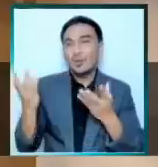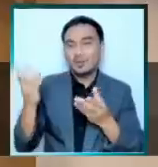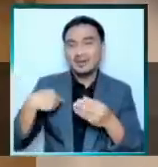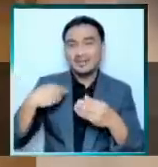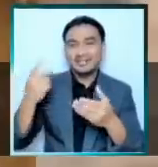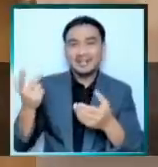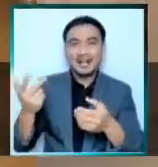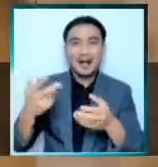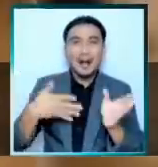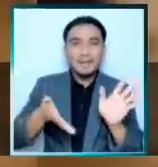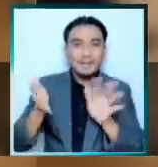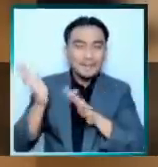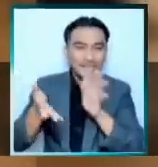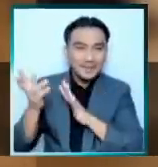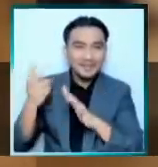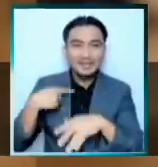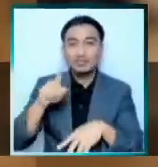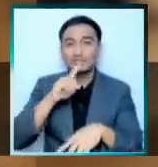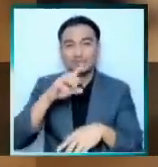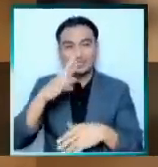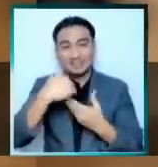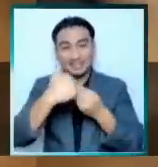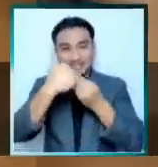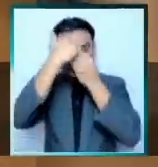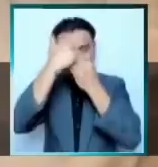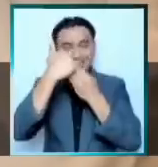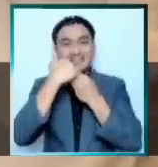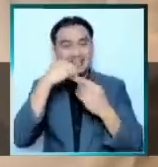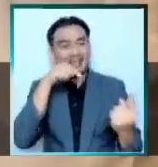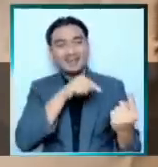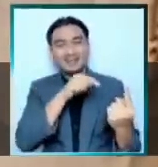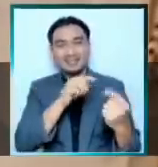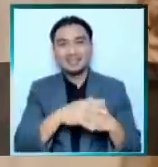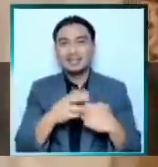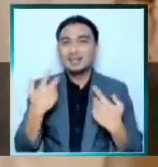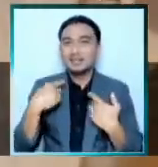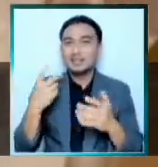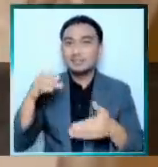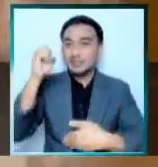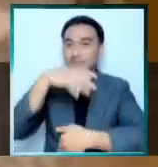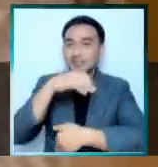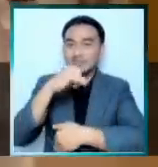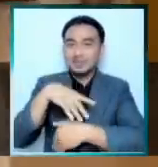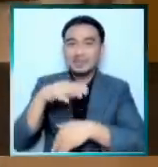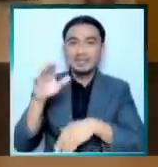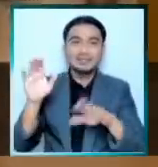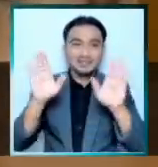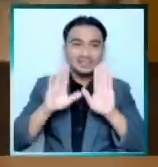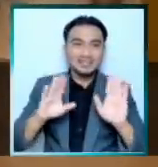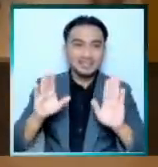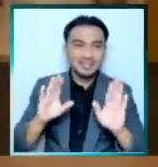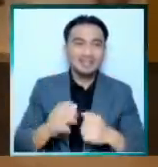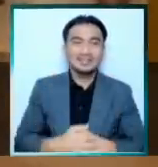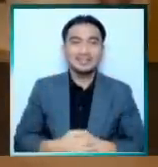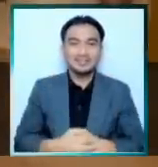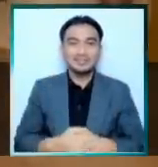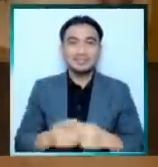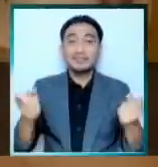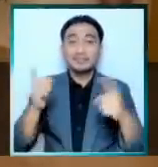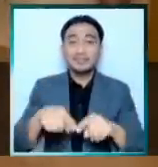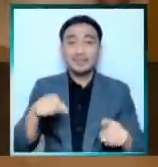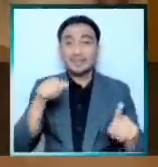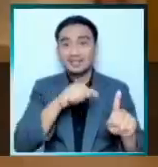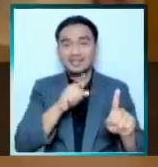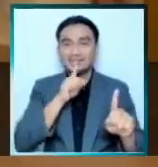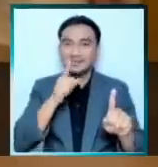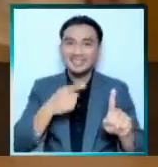mga ninang at shahin ni baby Joshua na bininyaga noong Linggo sa Saints Peter and Paul Cathedral. Kahit nga raw sila ay natawa sa reaksyon